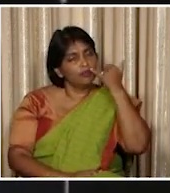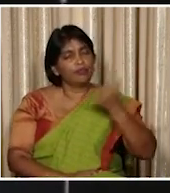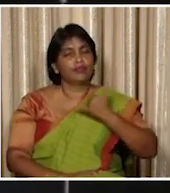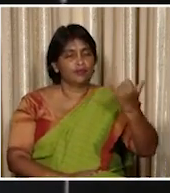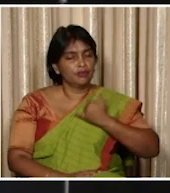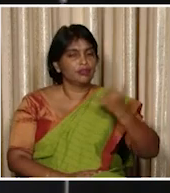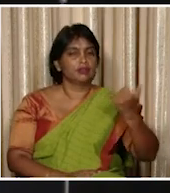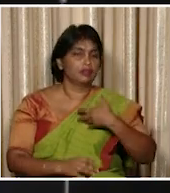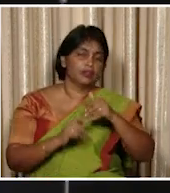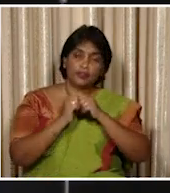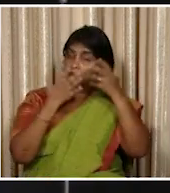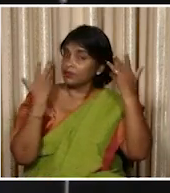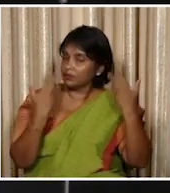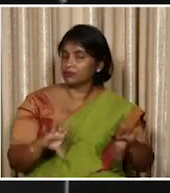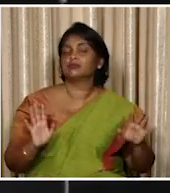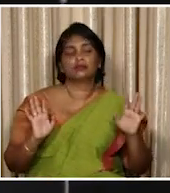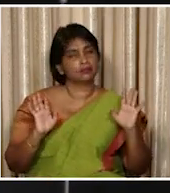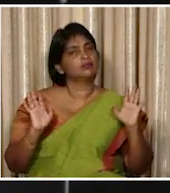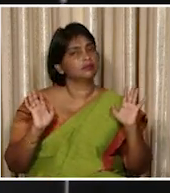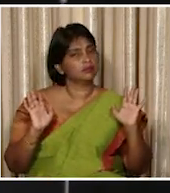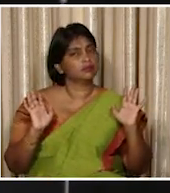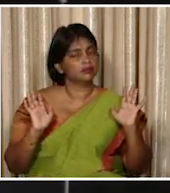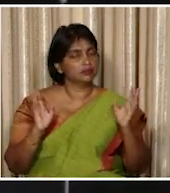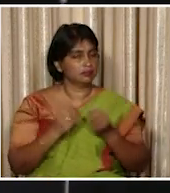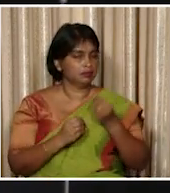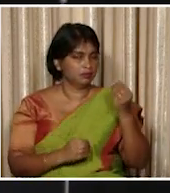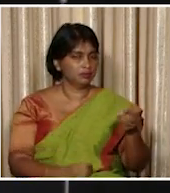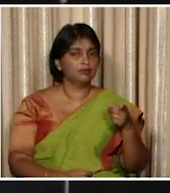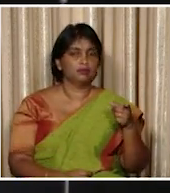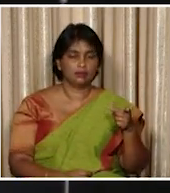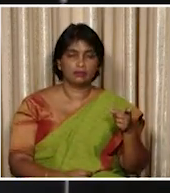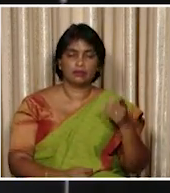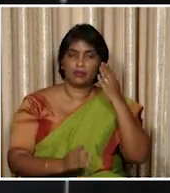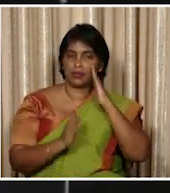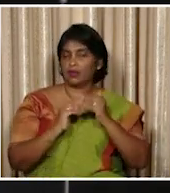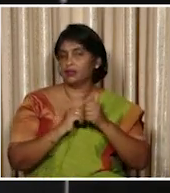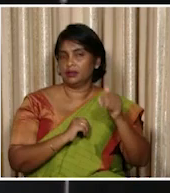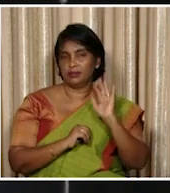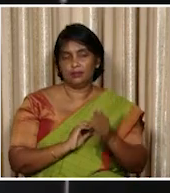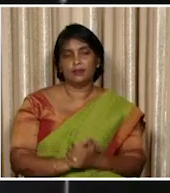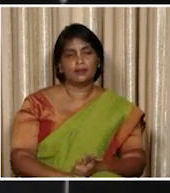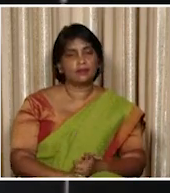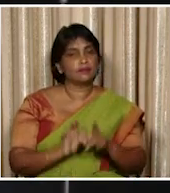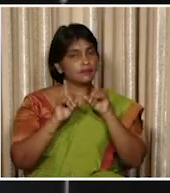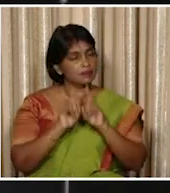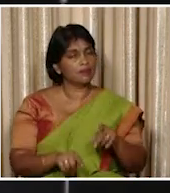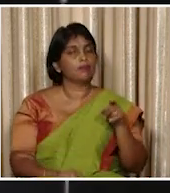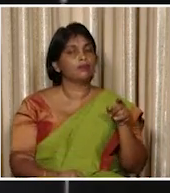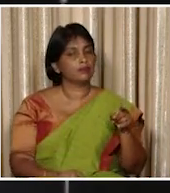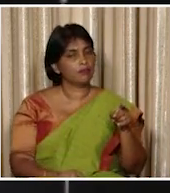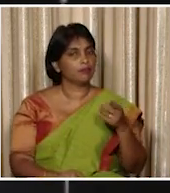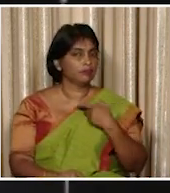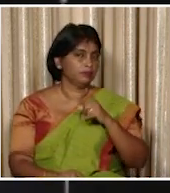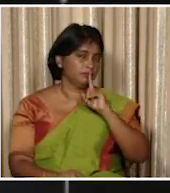කරනවා. කරලා කොහොම හරි ඒ වැඩේ කරලා දෙන ශෛලියක් ඇතිවෙලා තිබුණා. ඒ වගේ